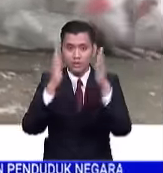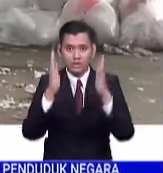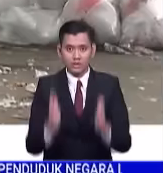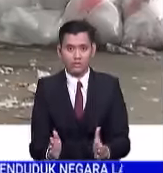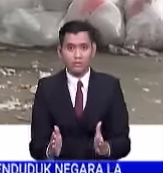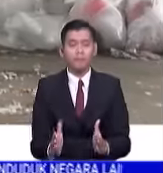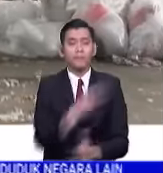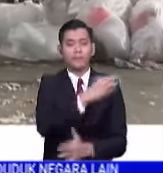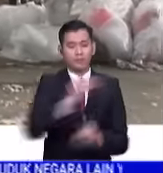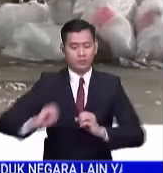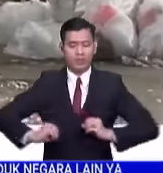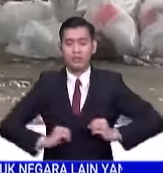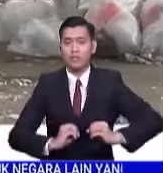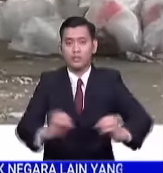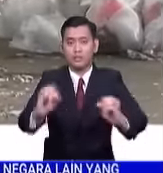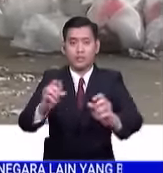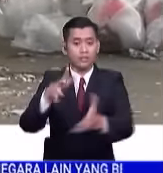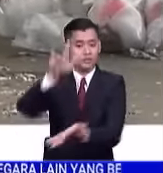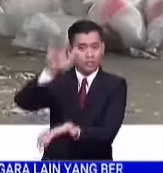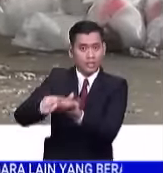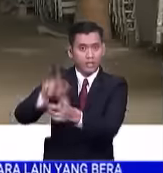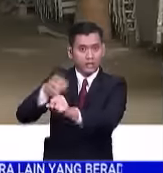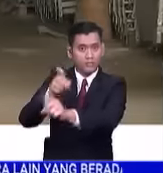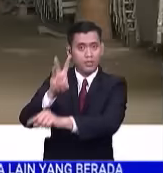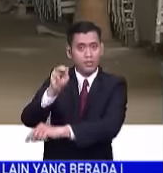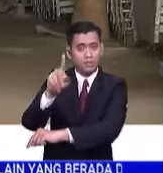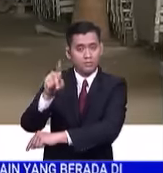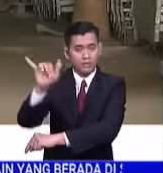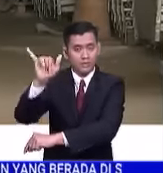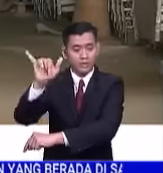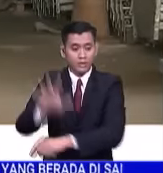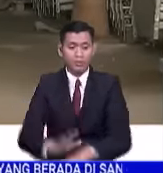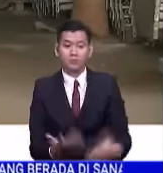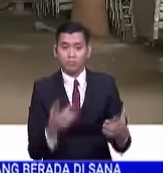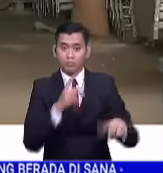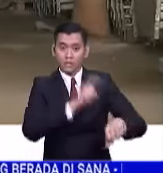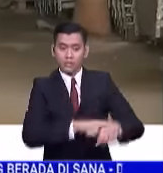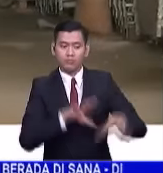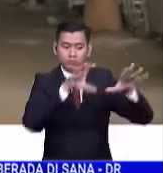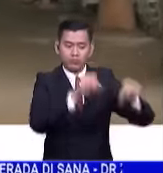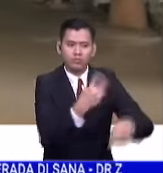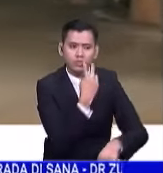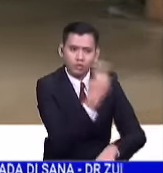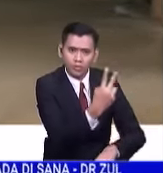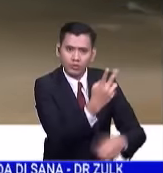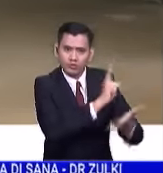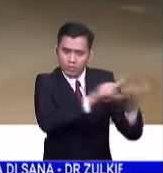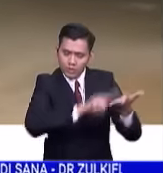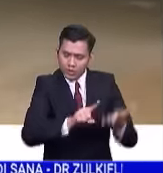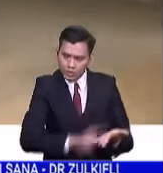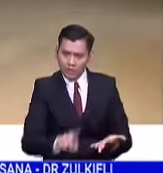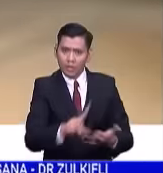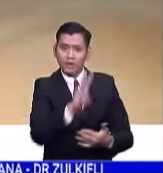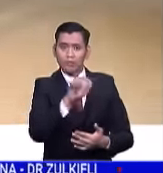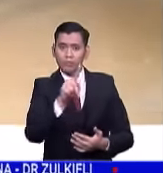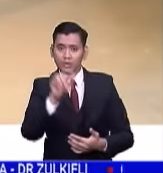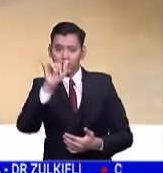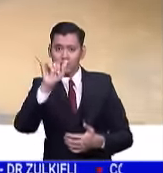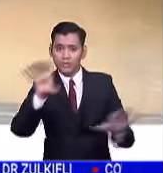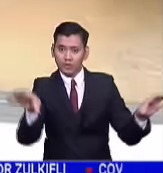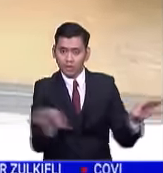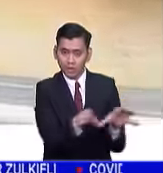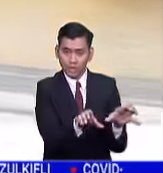yang sah daripada MITI. Dalam serbuan mingguan yang dilakukan MITI sejak pelaksanaan PKP sepenuhnya 1 Jun